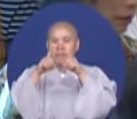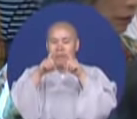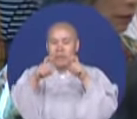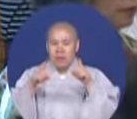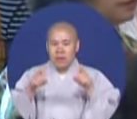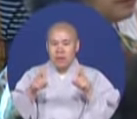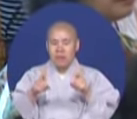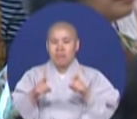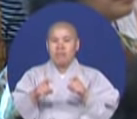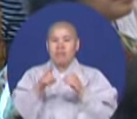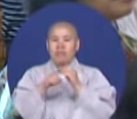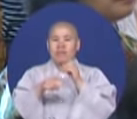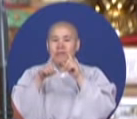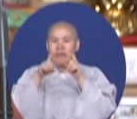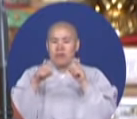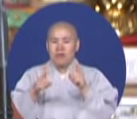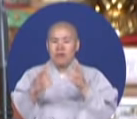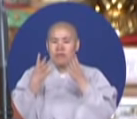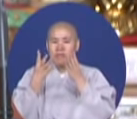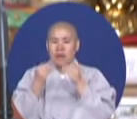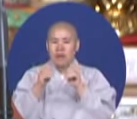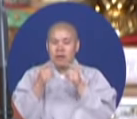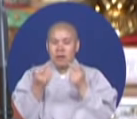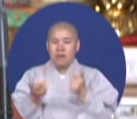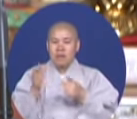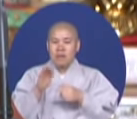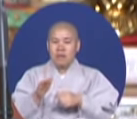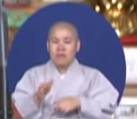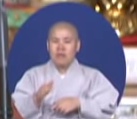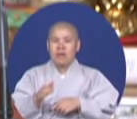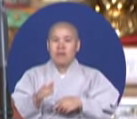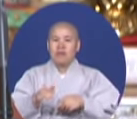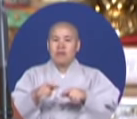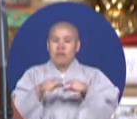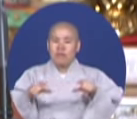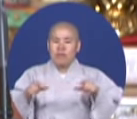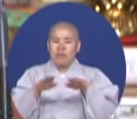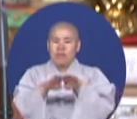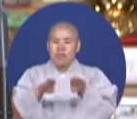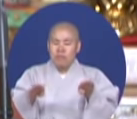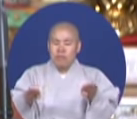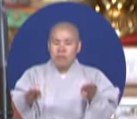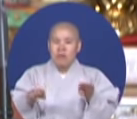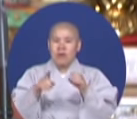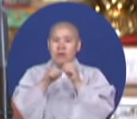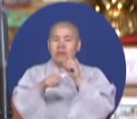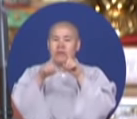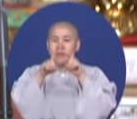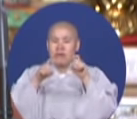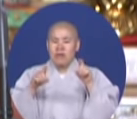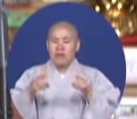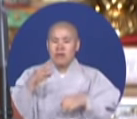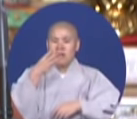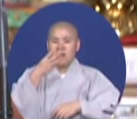그런데 이 삼탑가람은 많지는 않아요. 그런데 주로 평지 사찰에 삼탑가람이